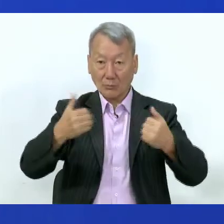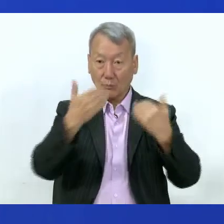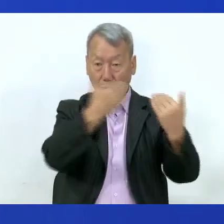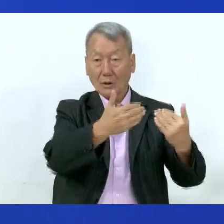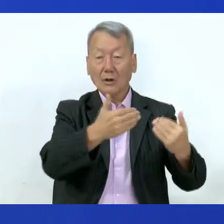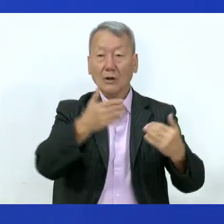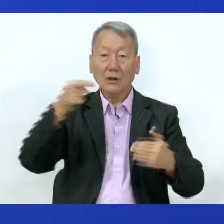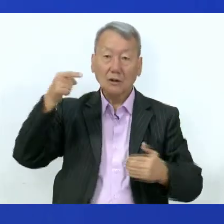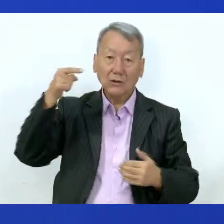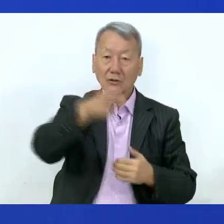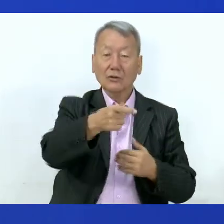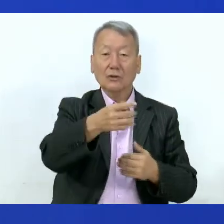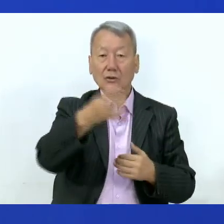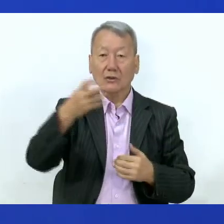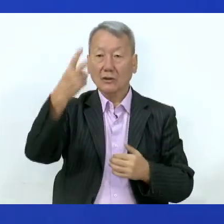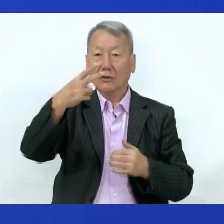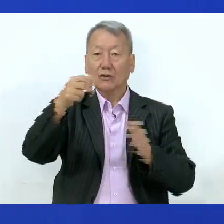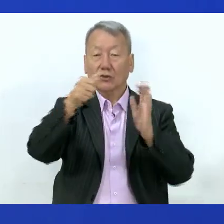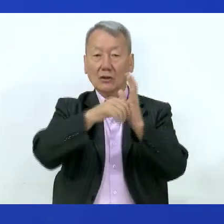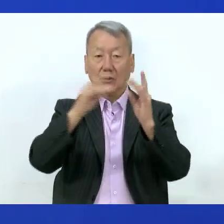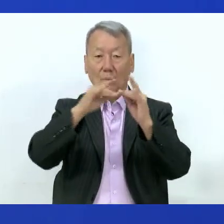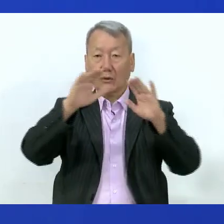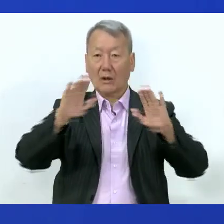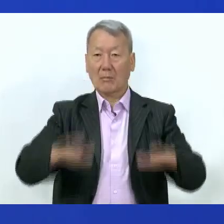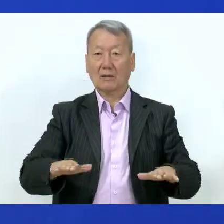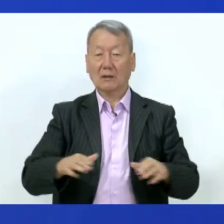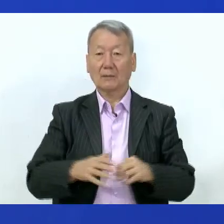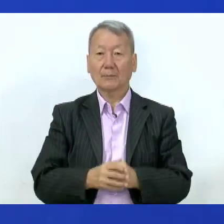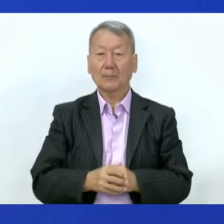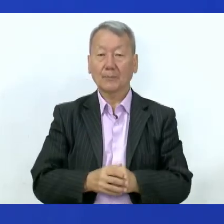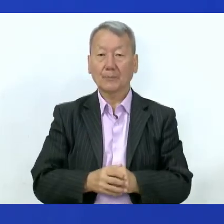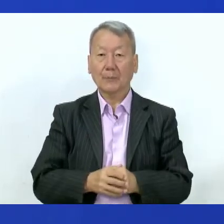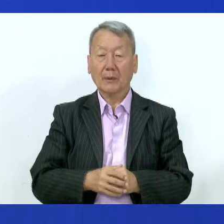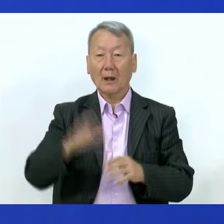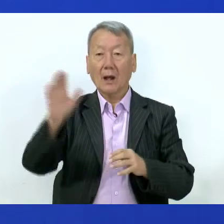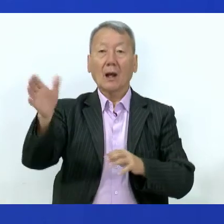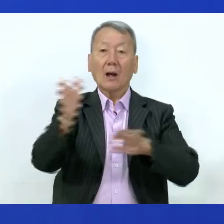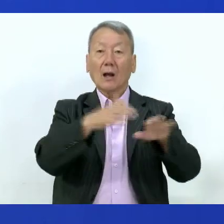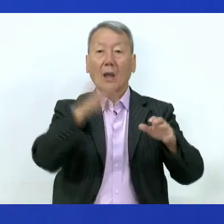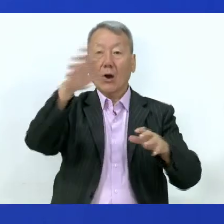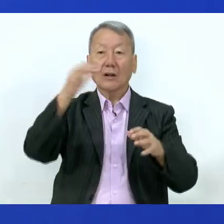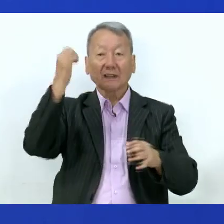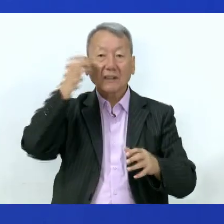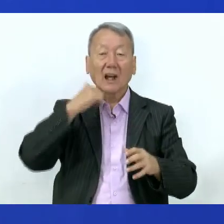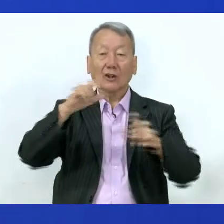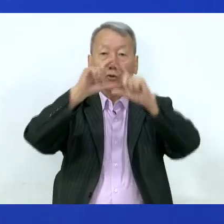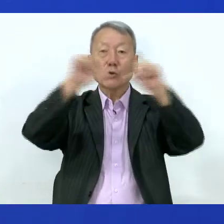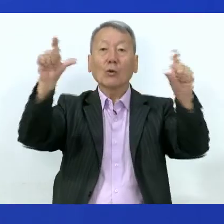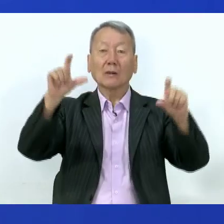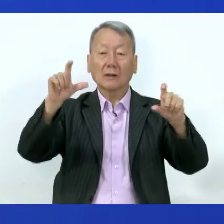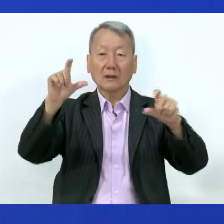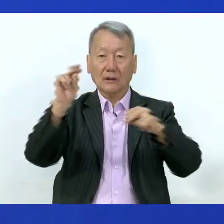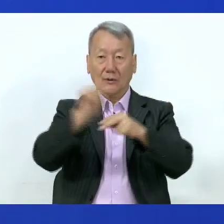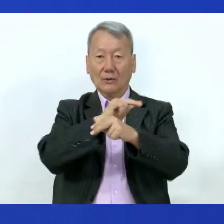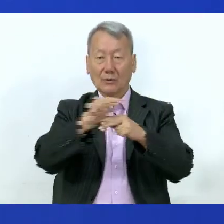на 1426 коек. Относительно аварийных школ по республике